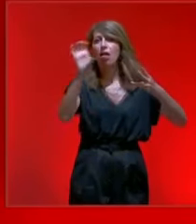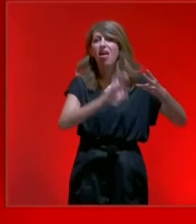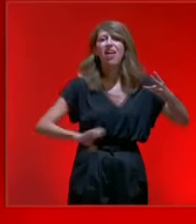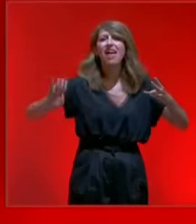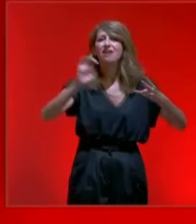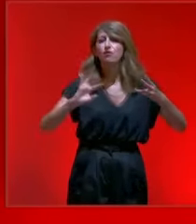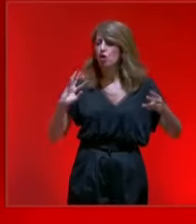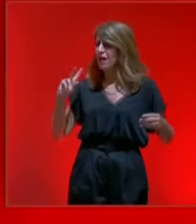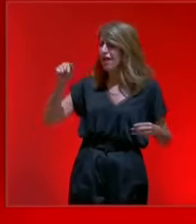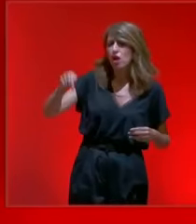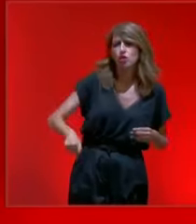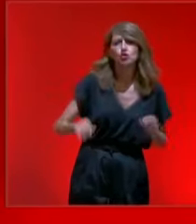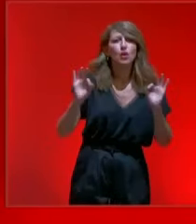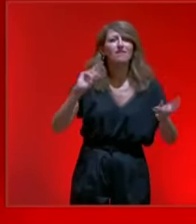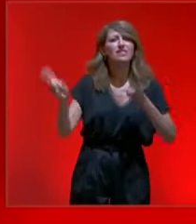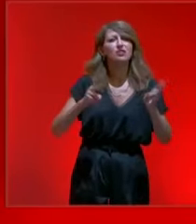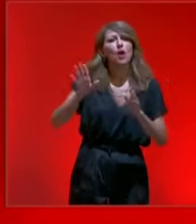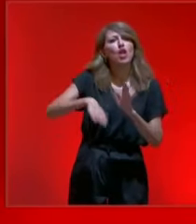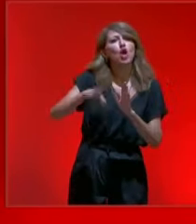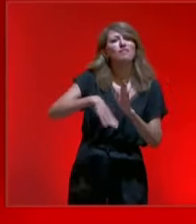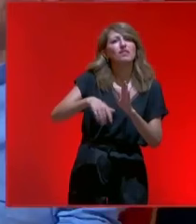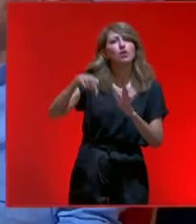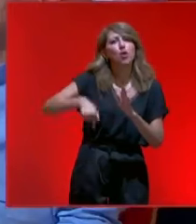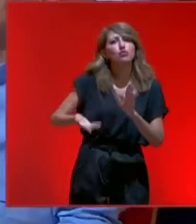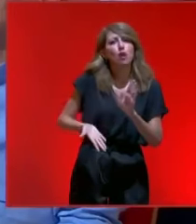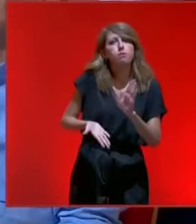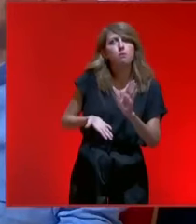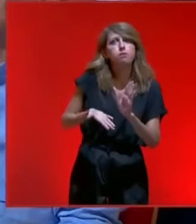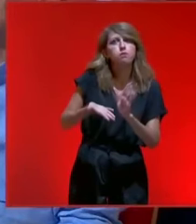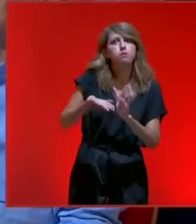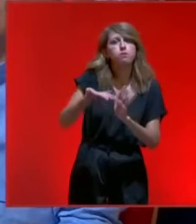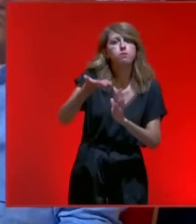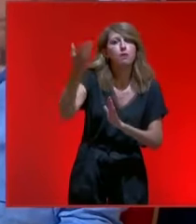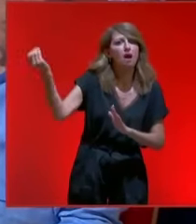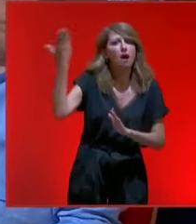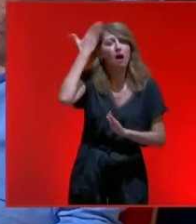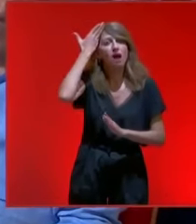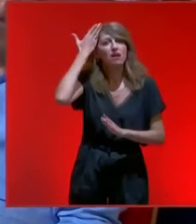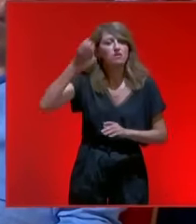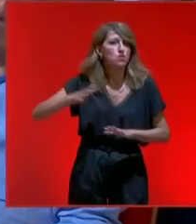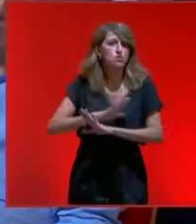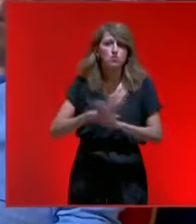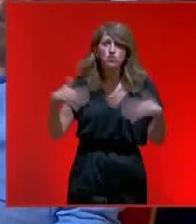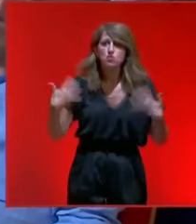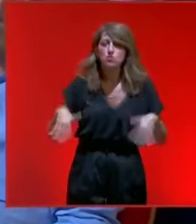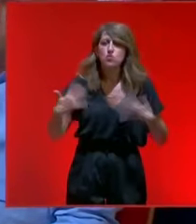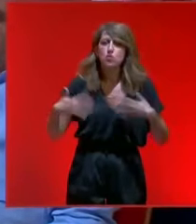αέριο αποκάλυψε και το έλλειμμα αυτόνομης στρατηγικής. Πράγμα για το